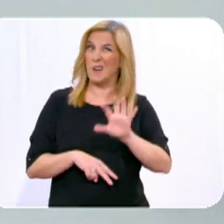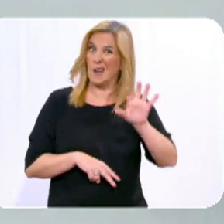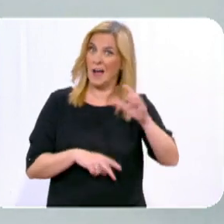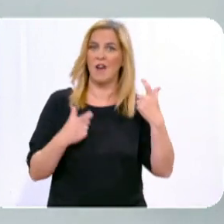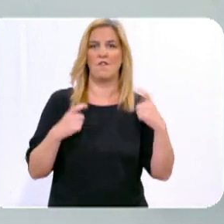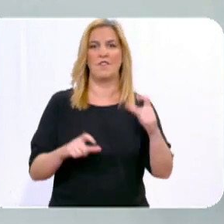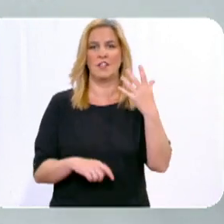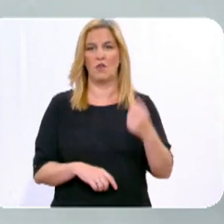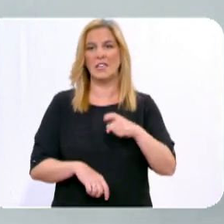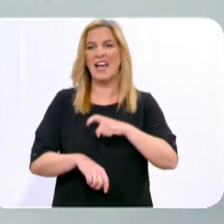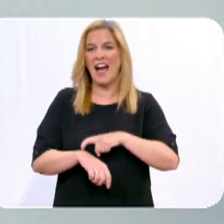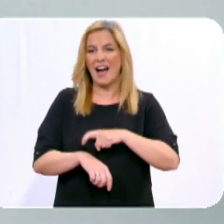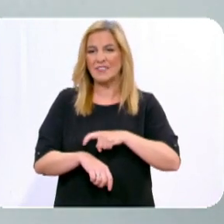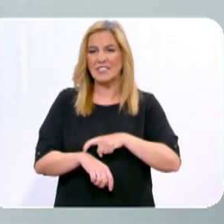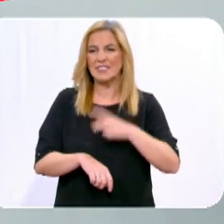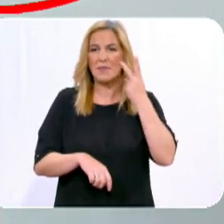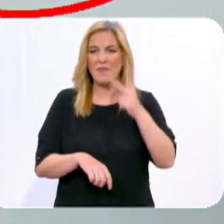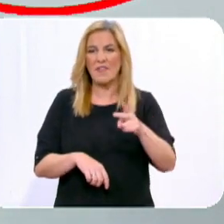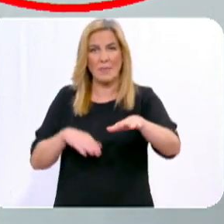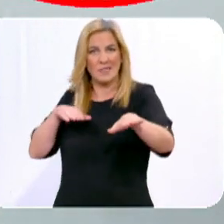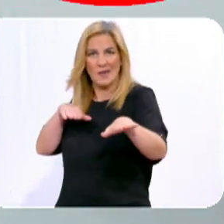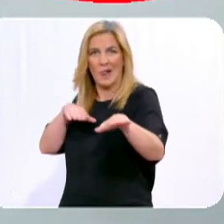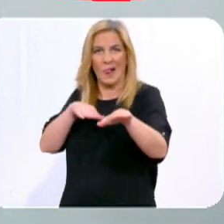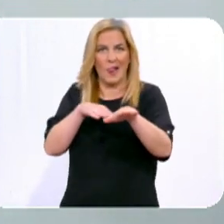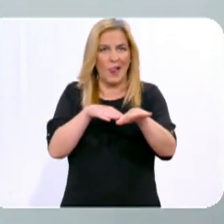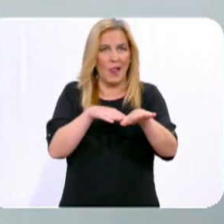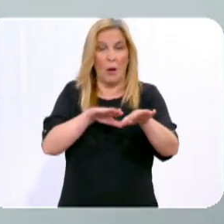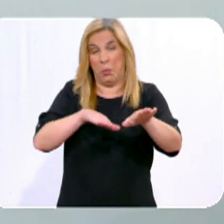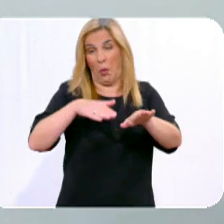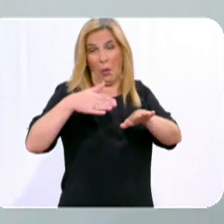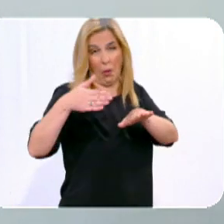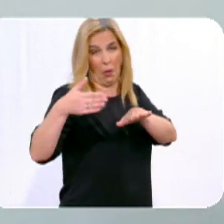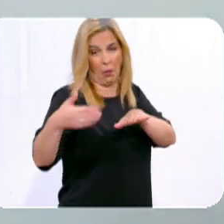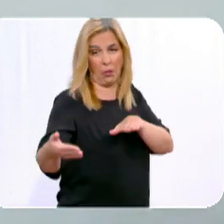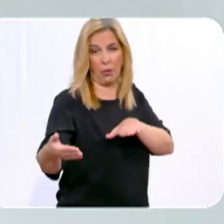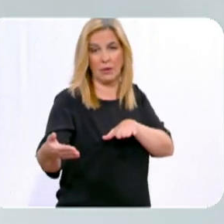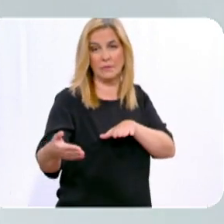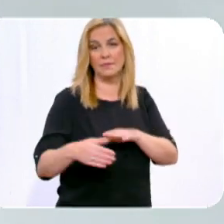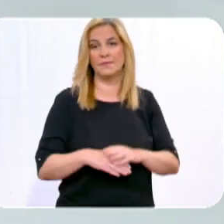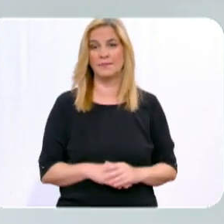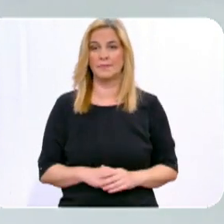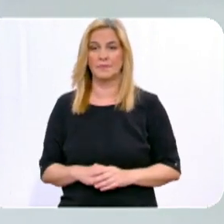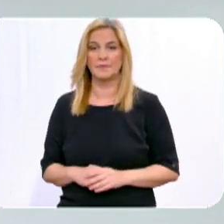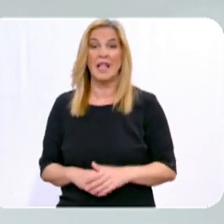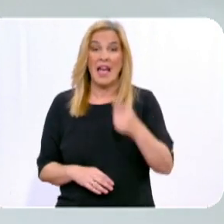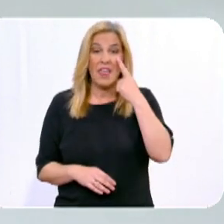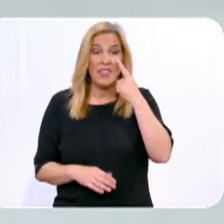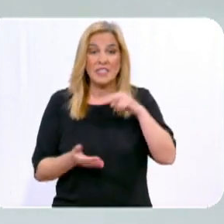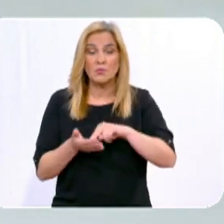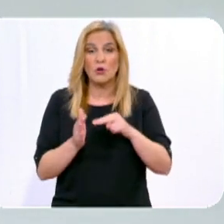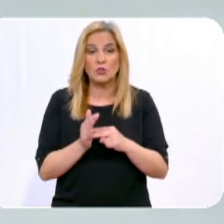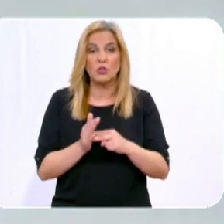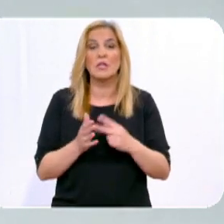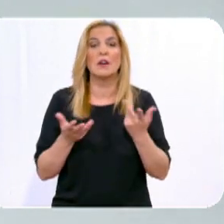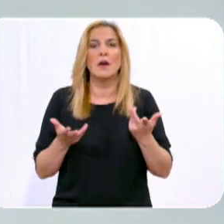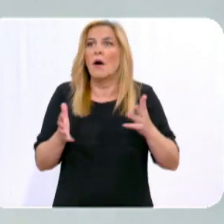η στιγμή, είναι ακριβώς εδώ η στιγμή που βλέπουμε, που ανατρέπεται η μπετονιέρα. Αν δούμε προσεκτικά τα πλάνα. Πώς φαίνεται αυτό,